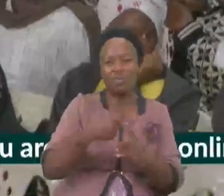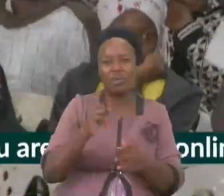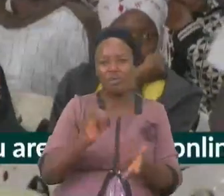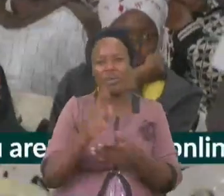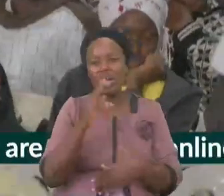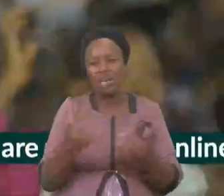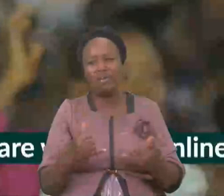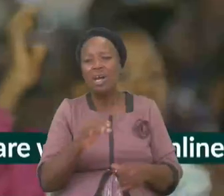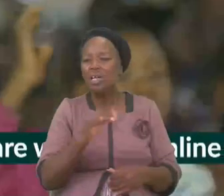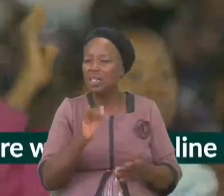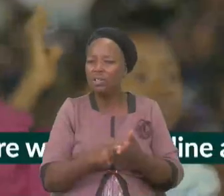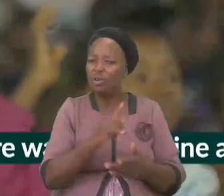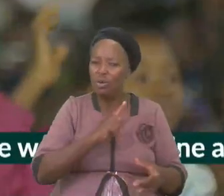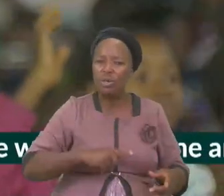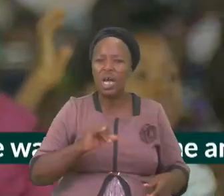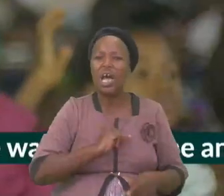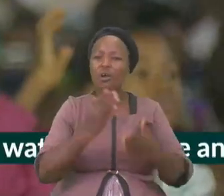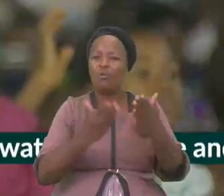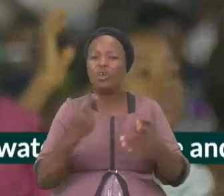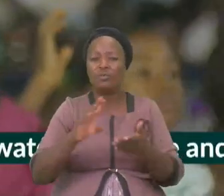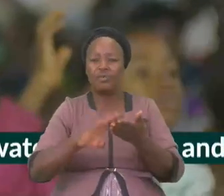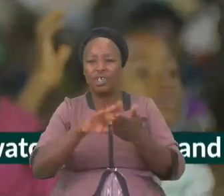es. Je veux le pardon de mes péchés.